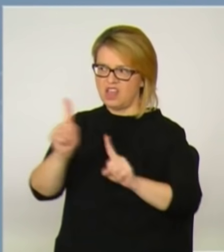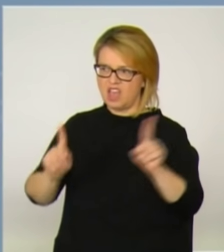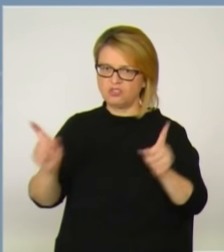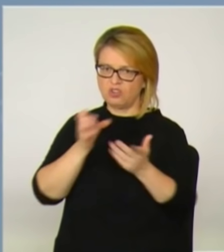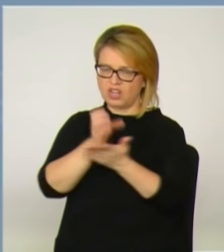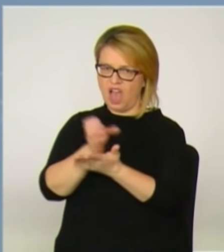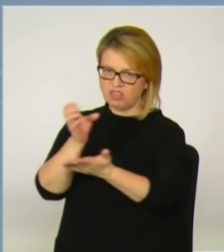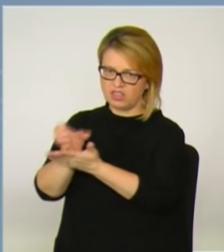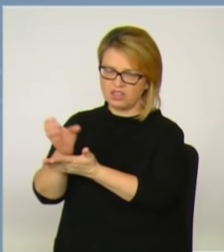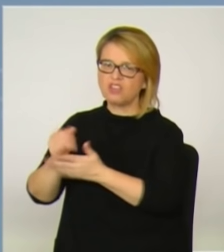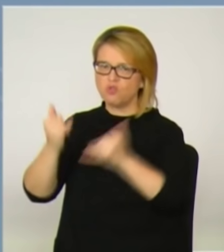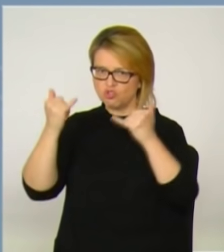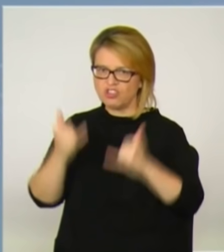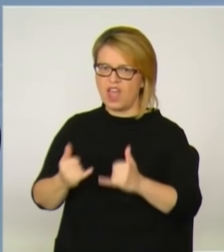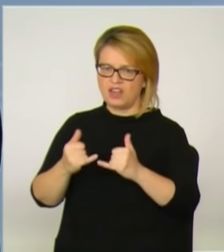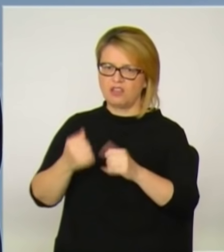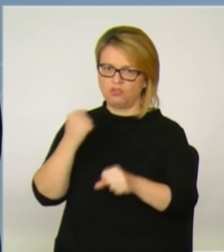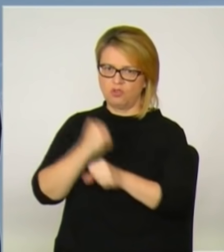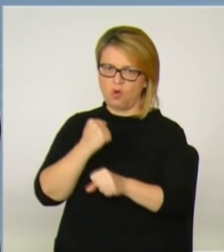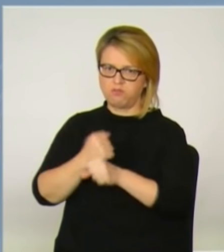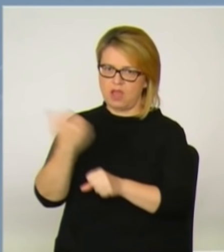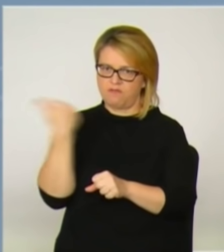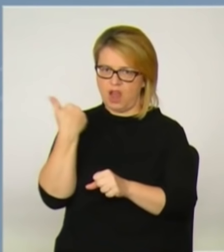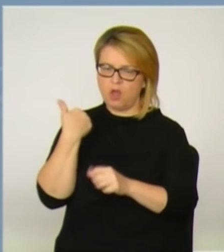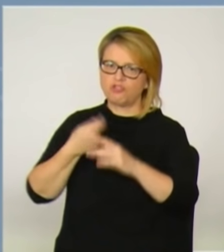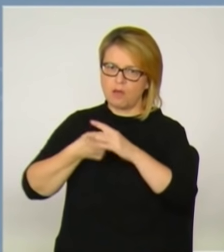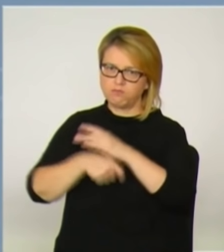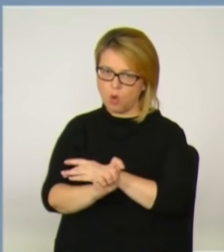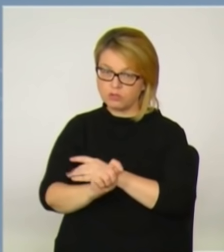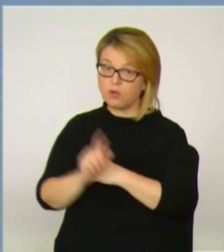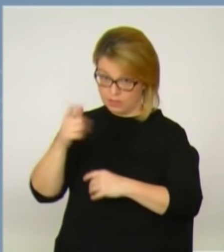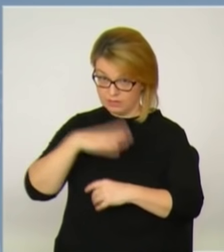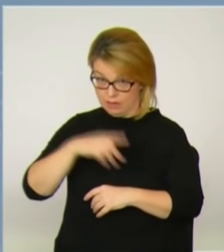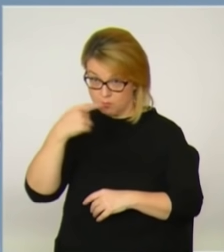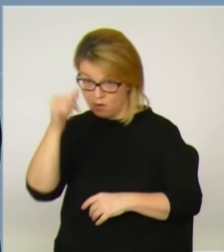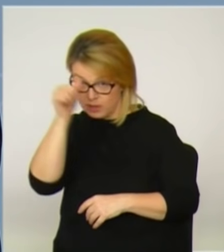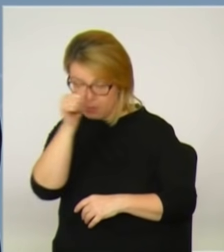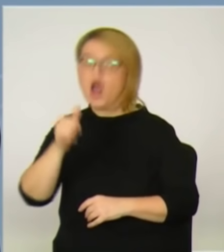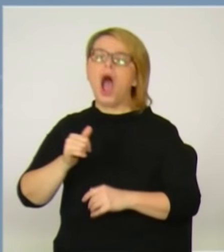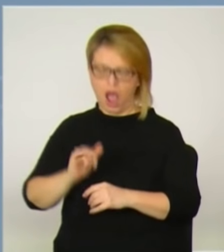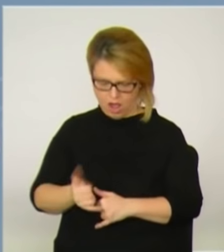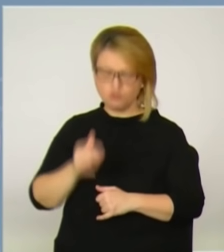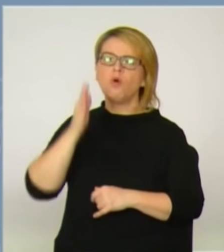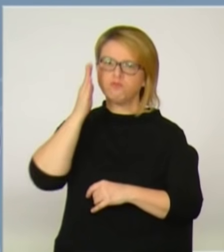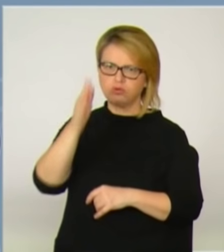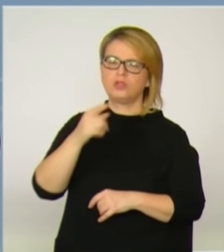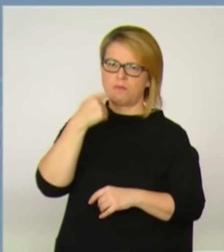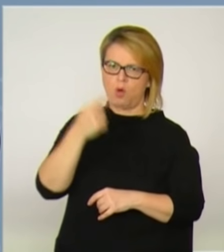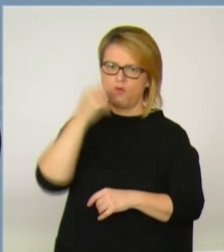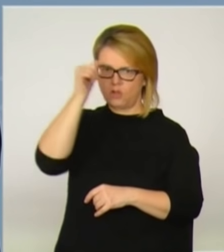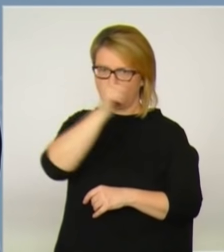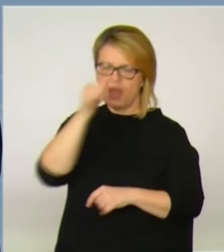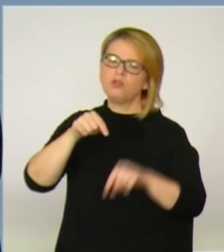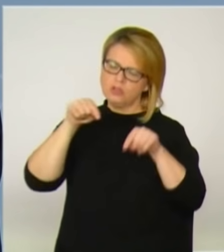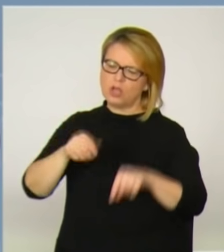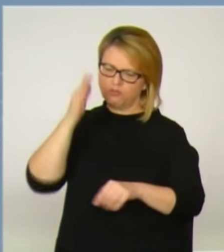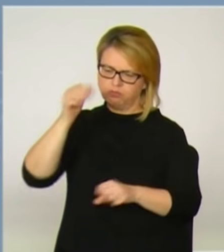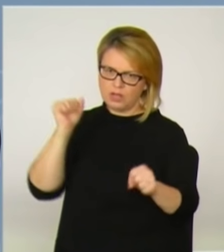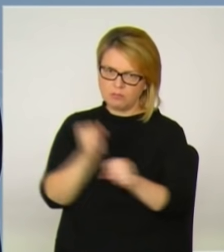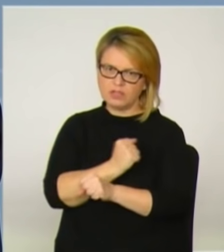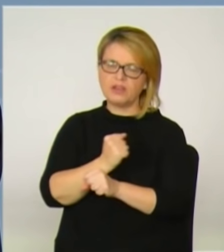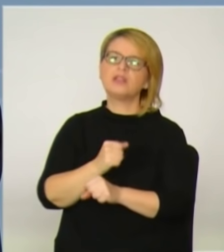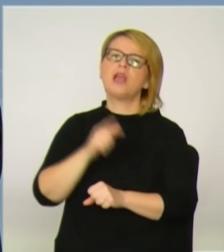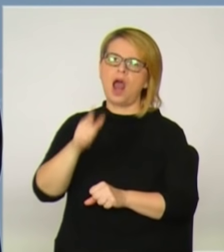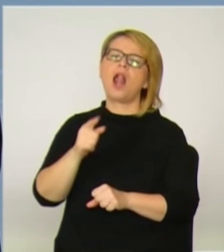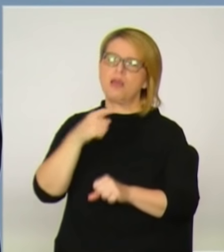ktorí už teraz podvádzajú. Chcete ich menovať, pán Frešo? Áno, budem ich menovať, pretože som povedal, že dnes budem tvrdý, ale pravdivý. Pán